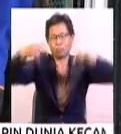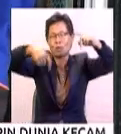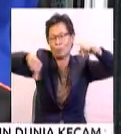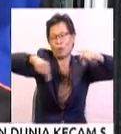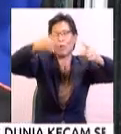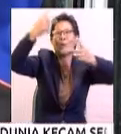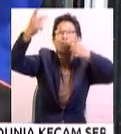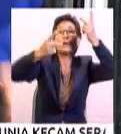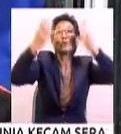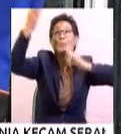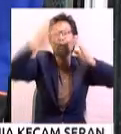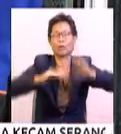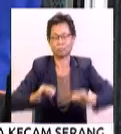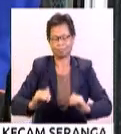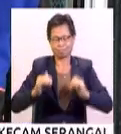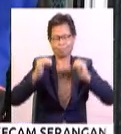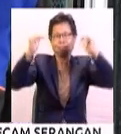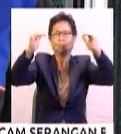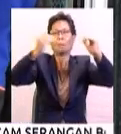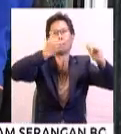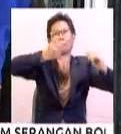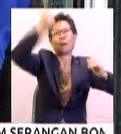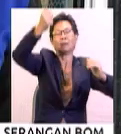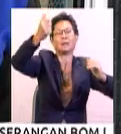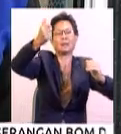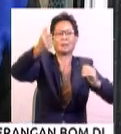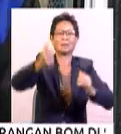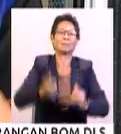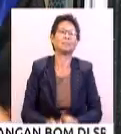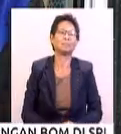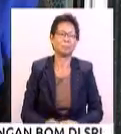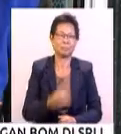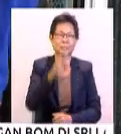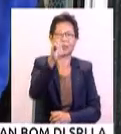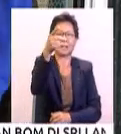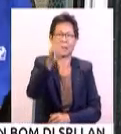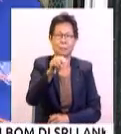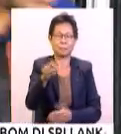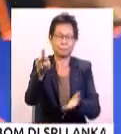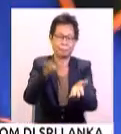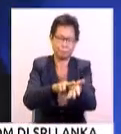sektor pelancongan negara ke tahap yang lebih tinggi. Muhammad Ashraf Isak, RTM.